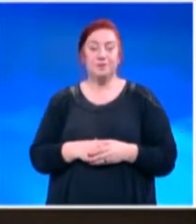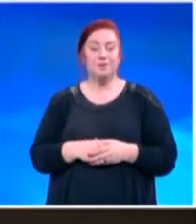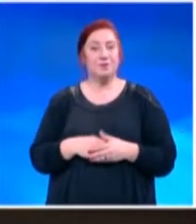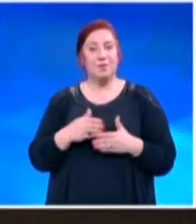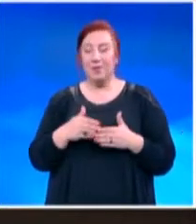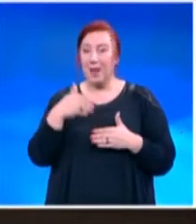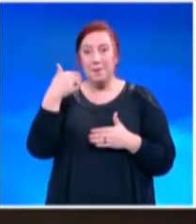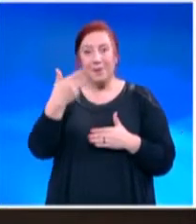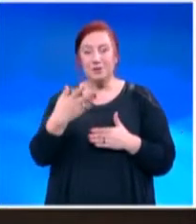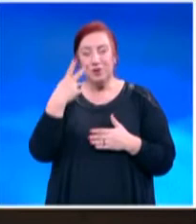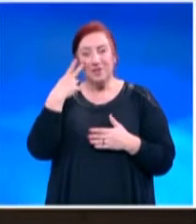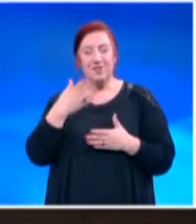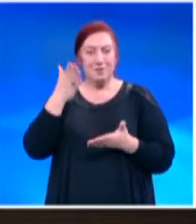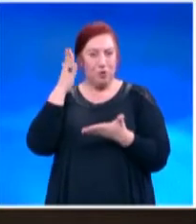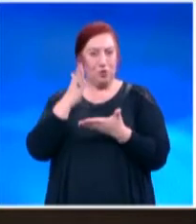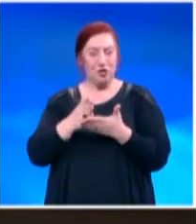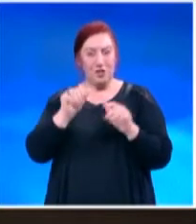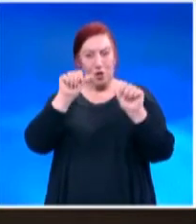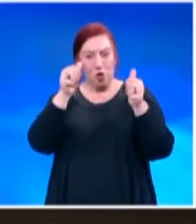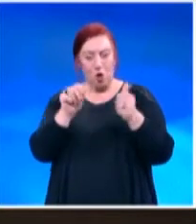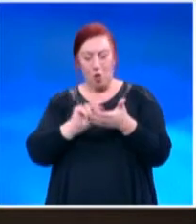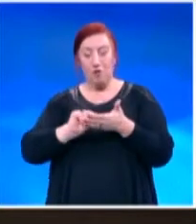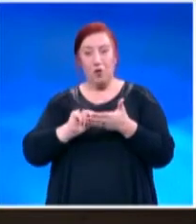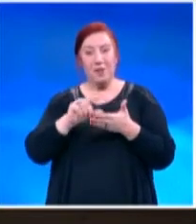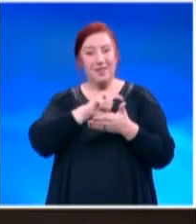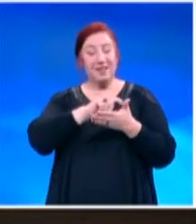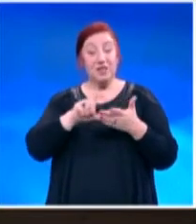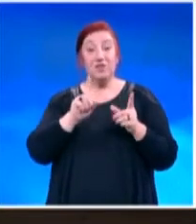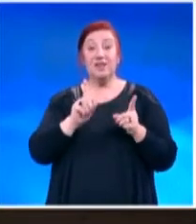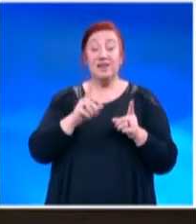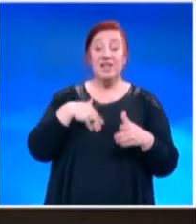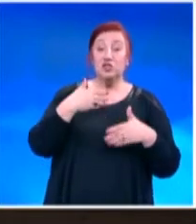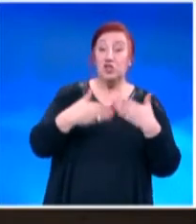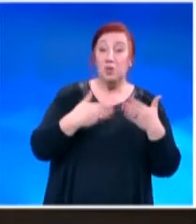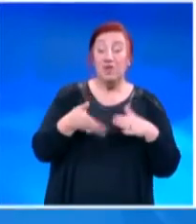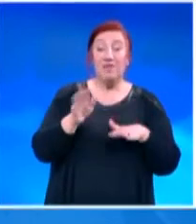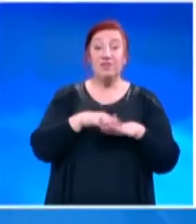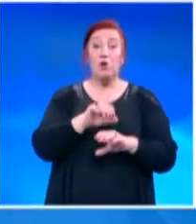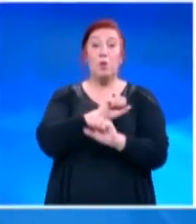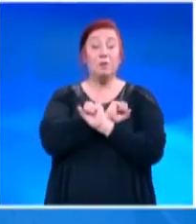Предстои да видим окончателно оформените текстове и как и дали те ще повлияят върху безработицата.